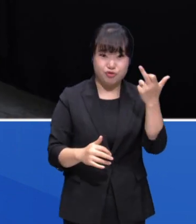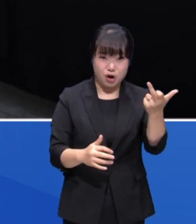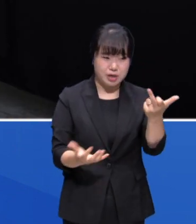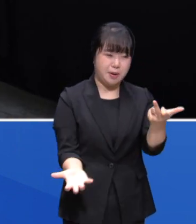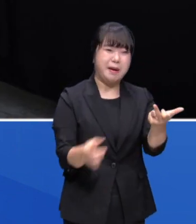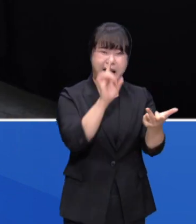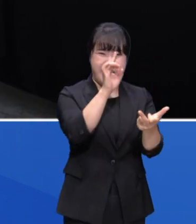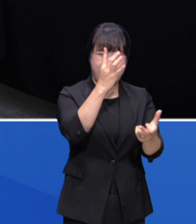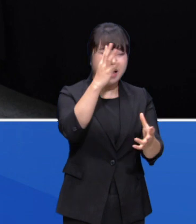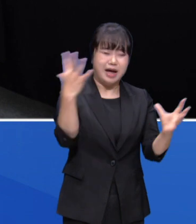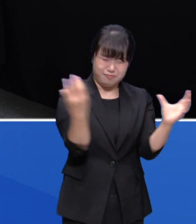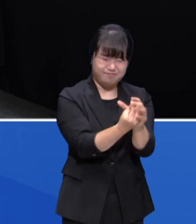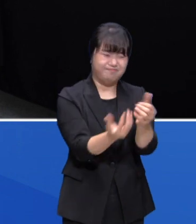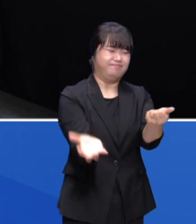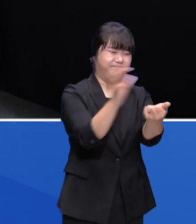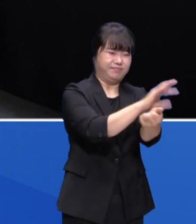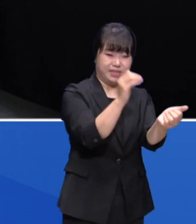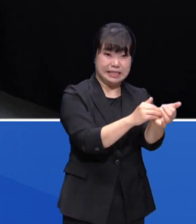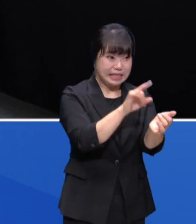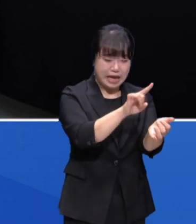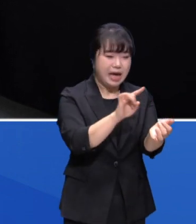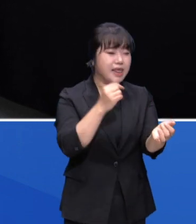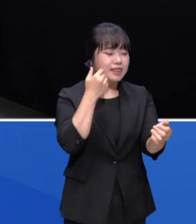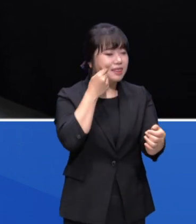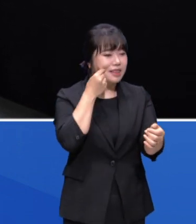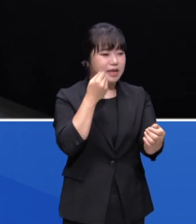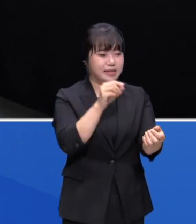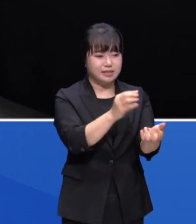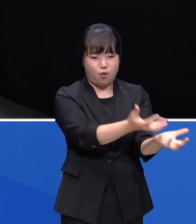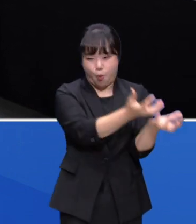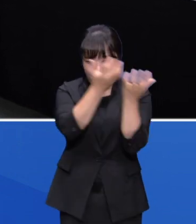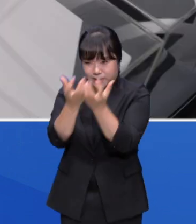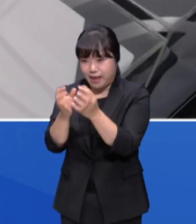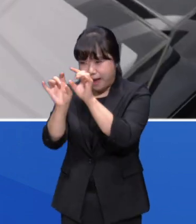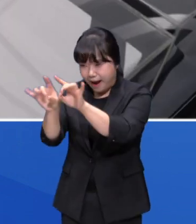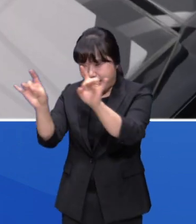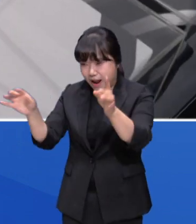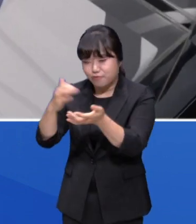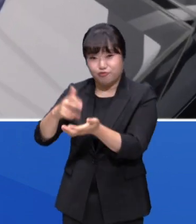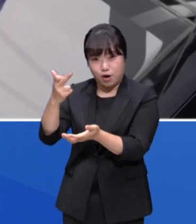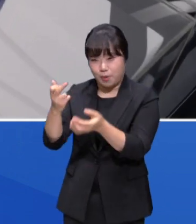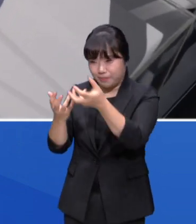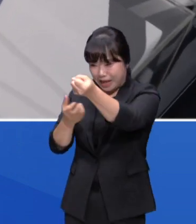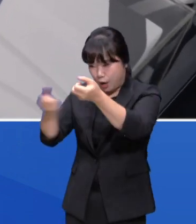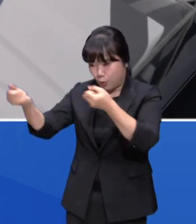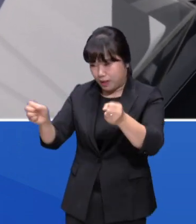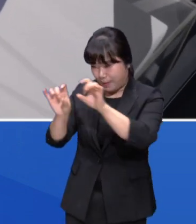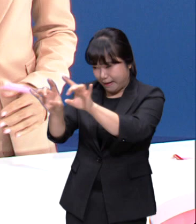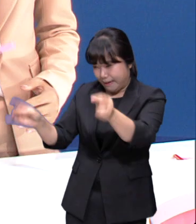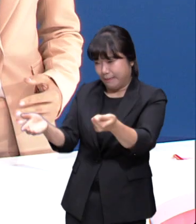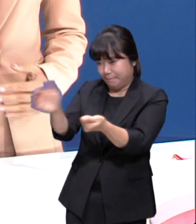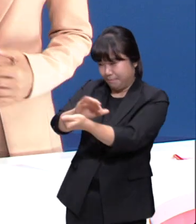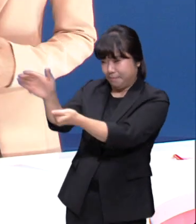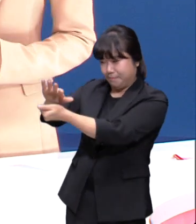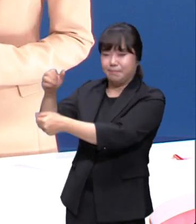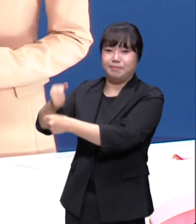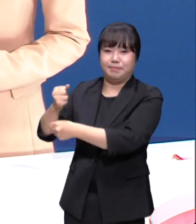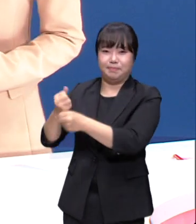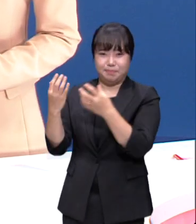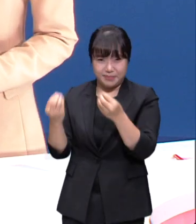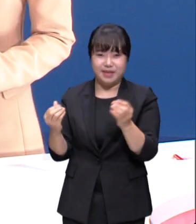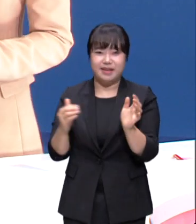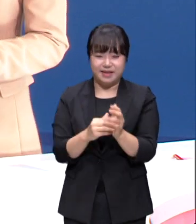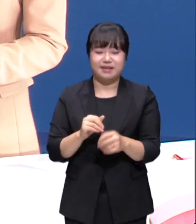한 분 네. 저희들이 이제 기억을 해 드린다는 거에 큰 의미가 있다고 그렇게 봅니다. 사실 그